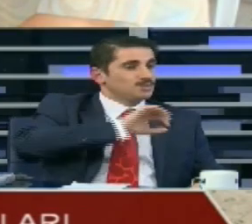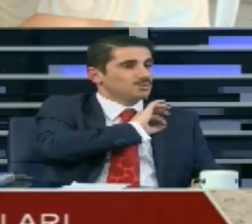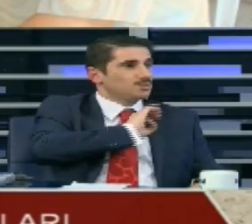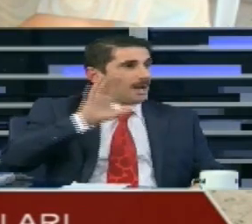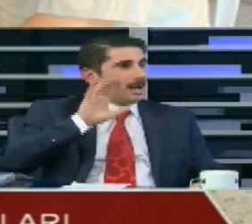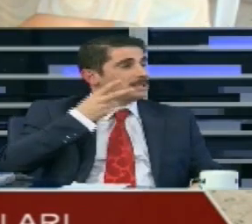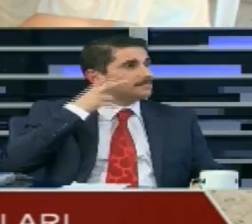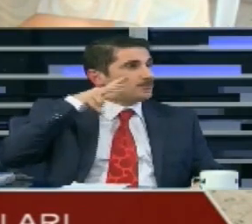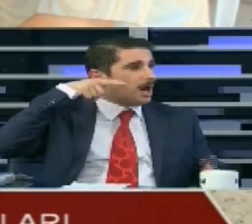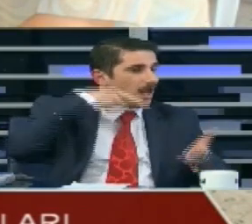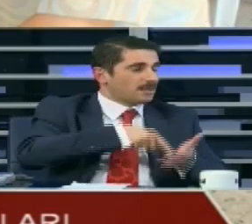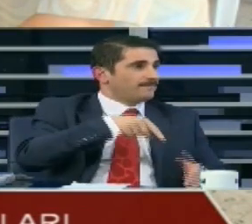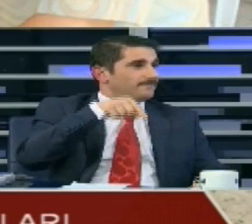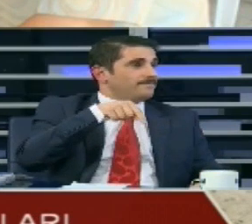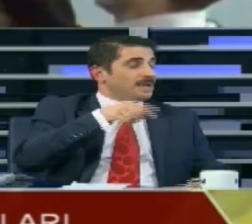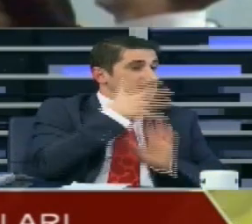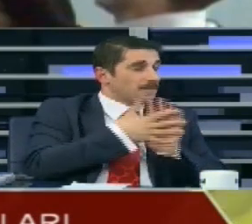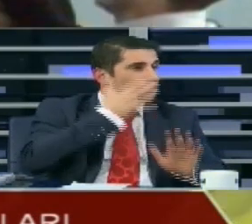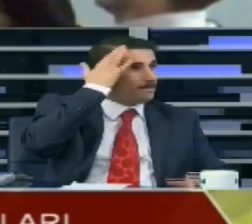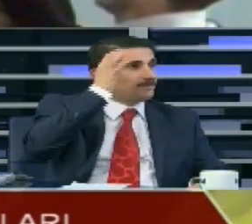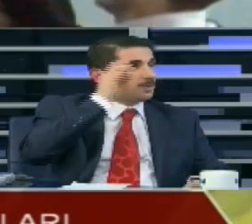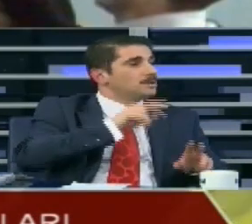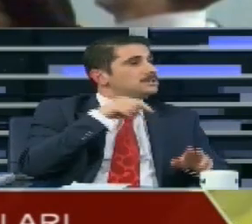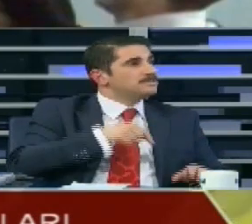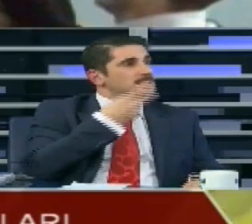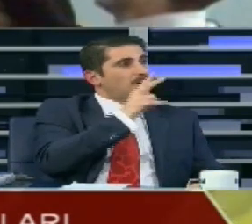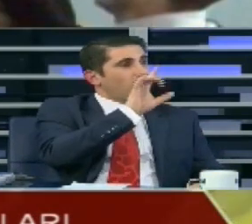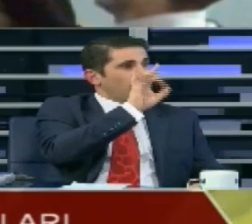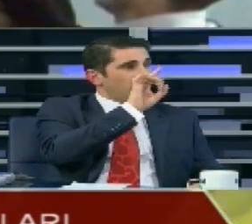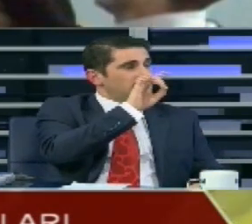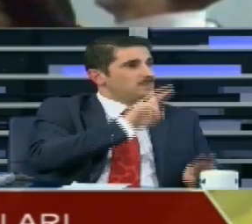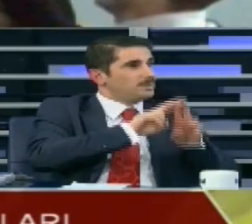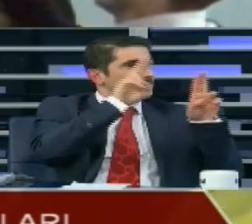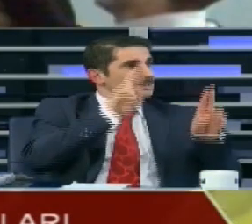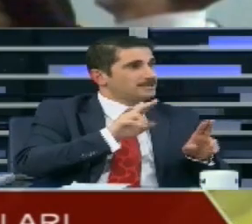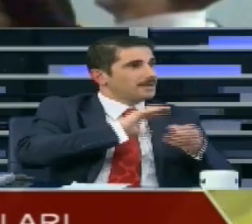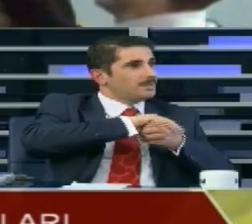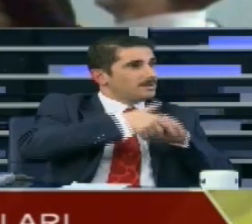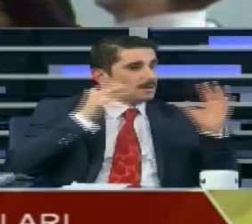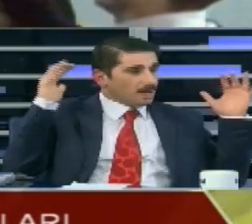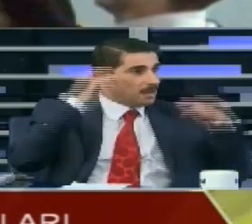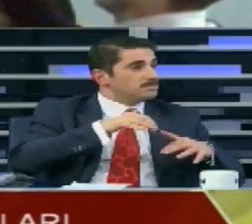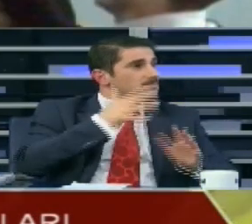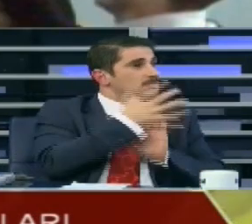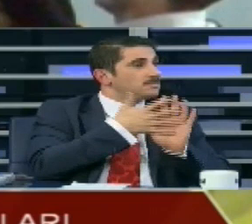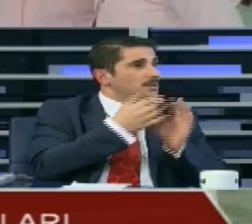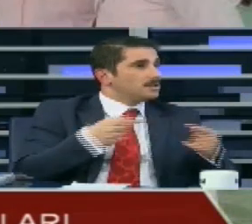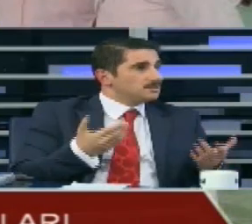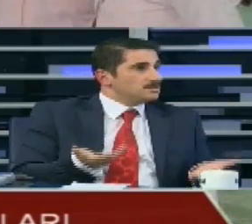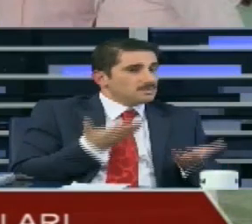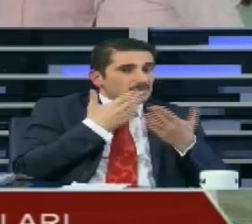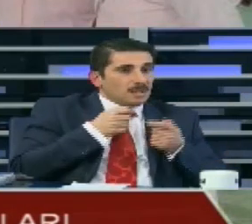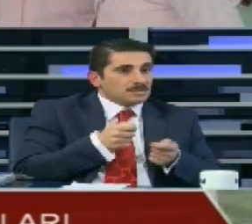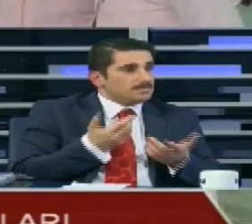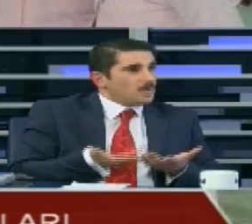kolaylaştırılmış çözümlerin sunulması gerekiyor. Partimizin de dediği gibi hedefimiz 2023 ama